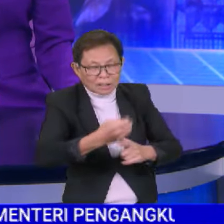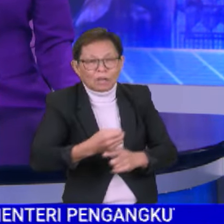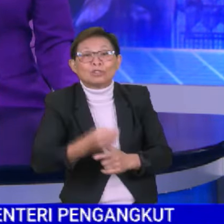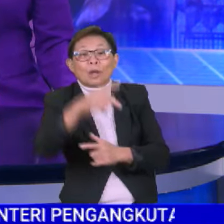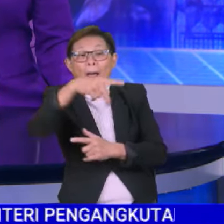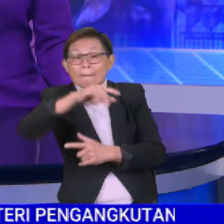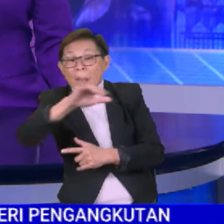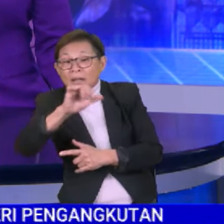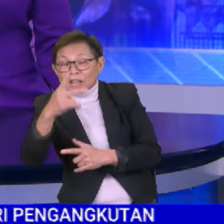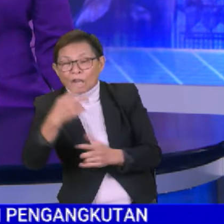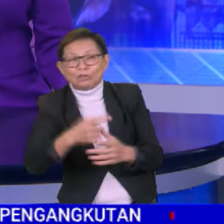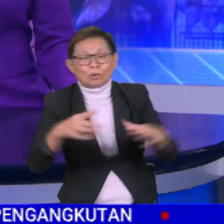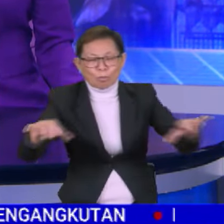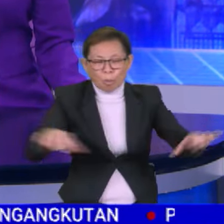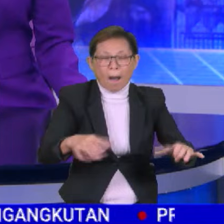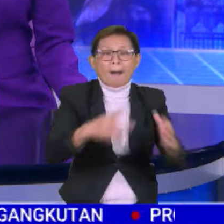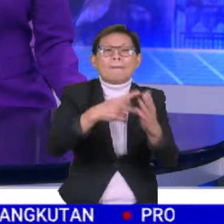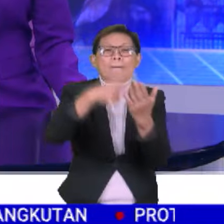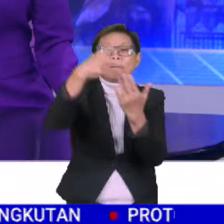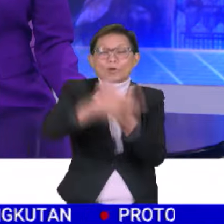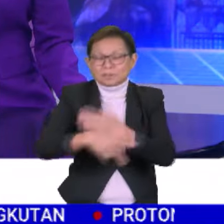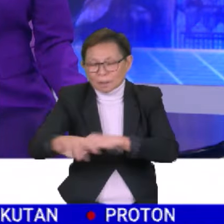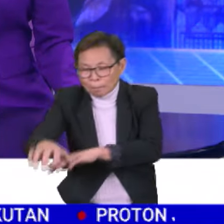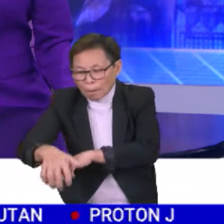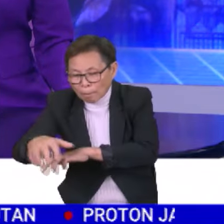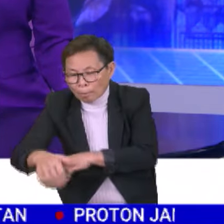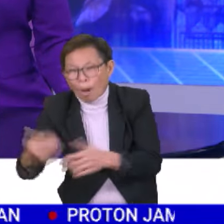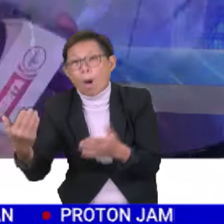dipajak bagi membangunkan projek pertanian moden.